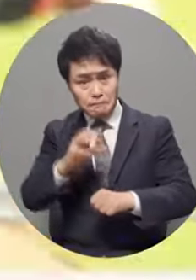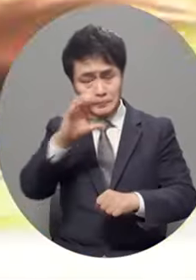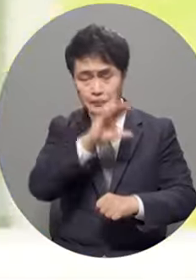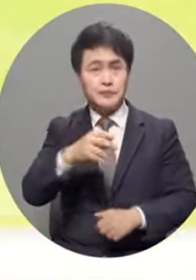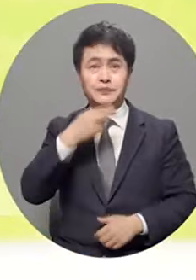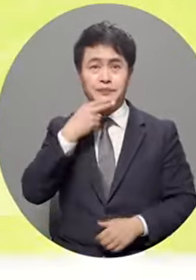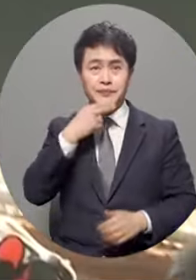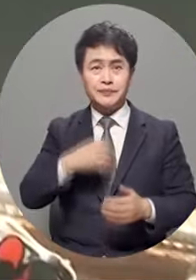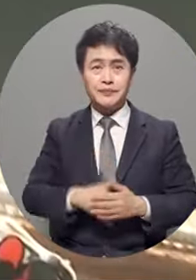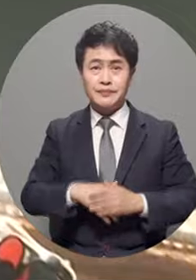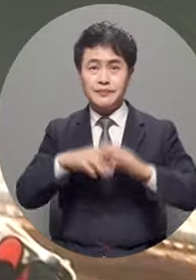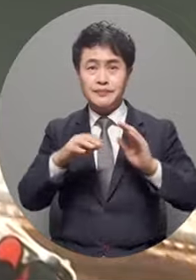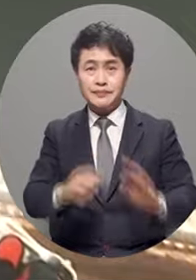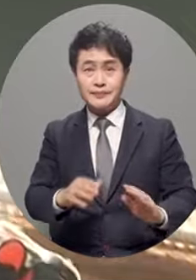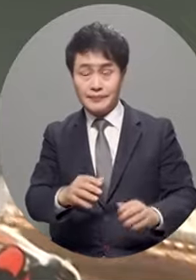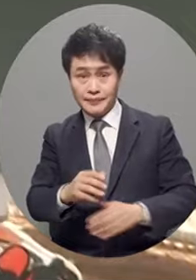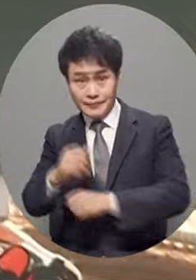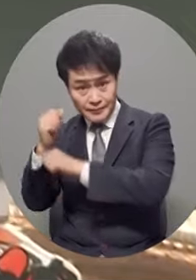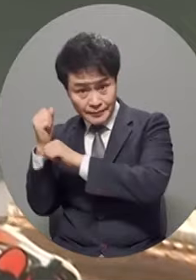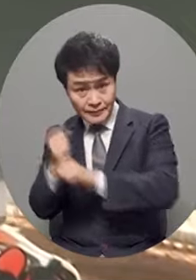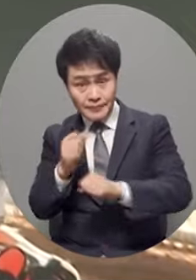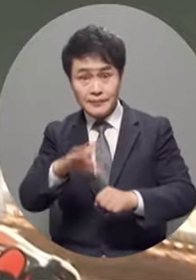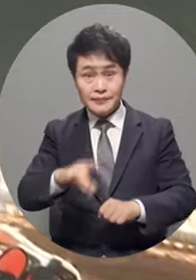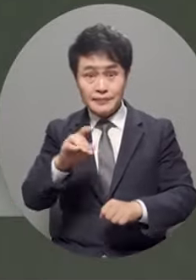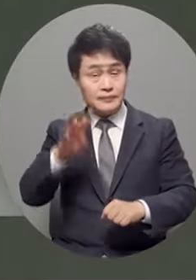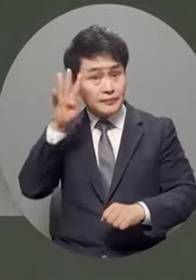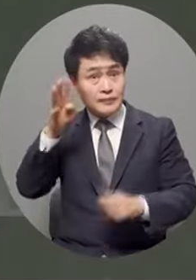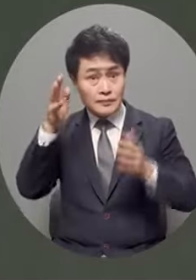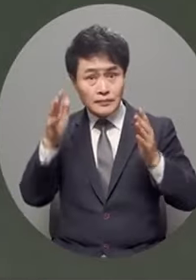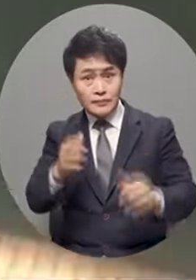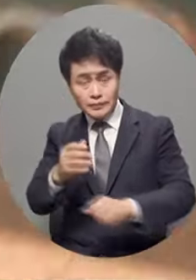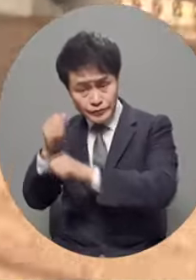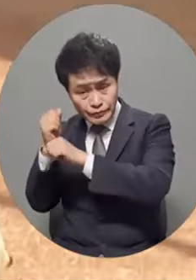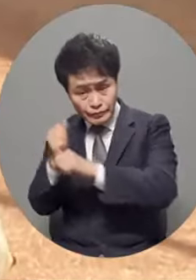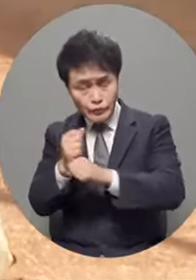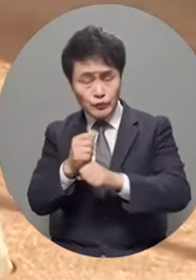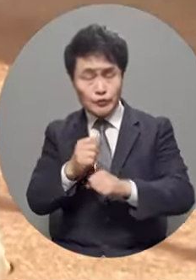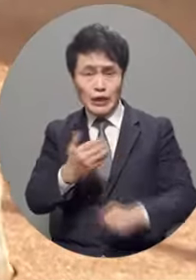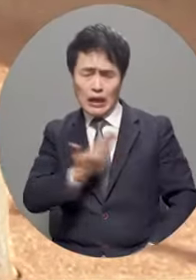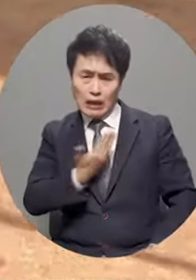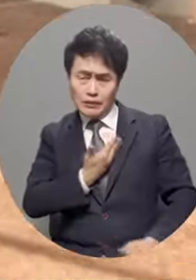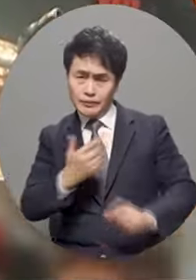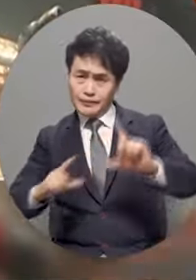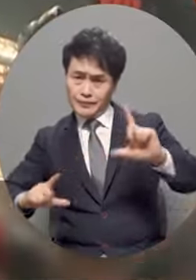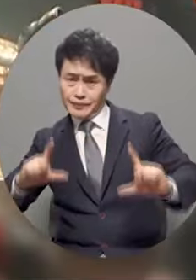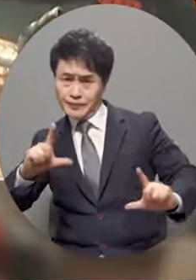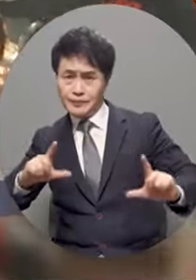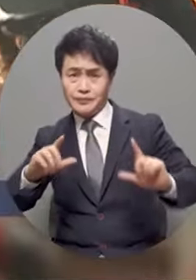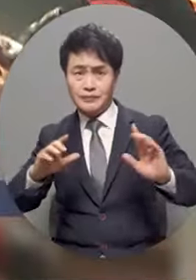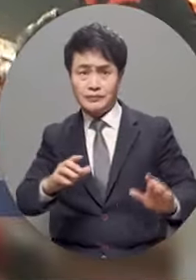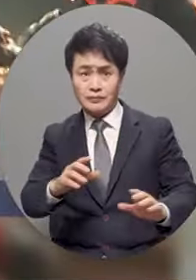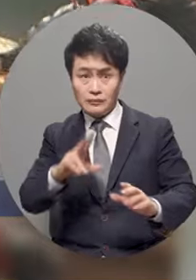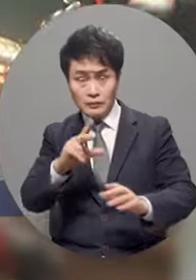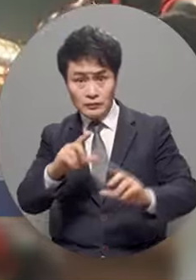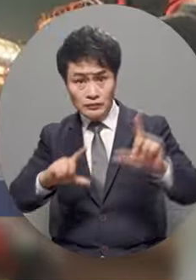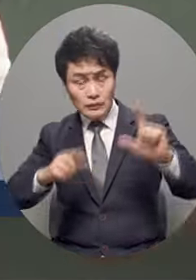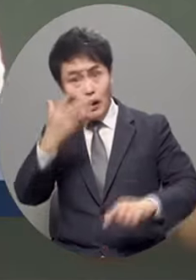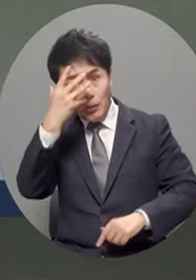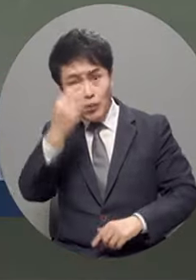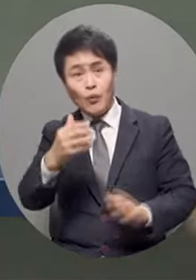없었습니다. 라이브 배팅 첫날 이후 나흘째 스윙을 자제하는 모습이었습니다. 공을 좀 많이 보고 싶었고